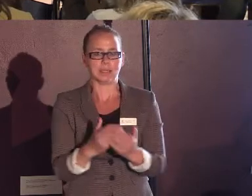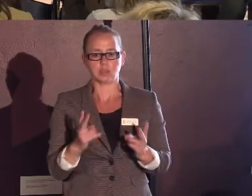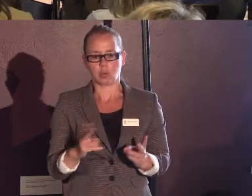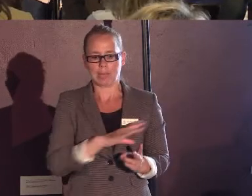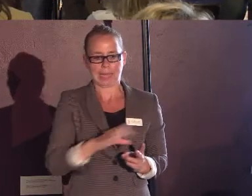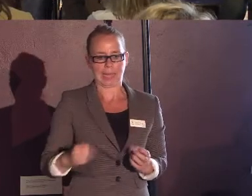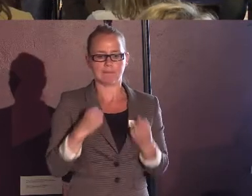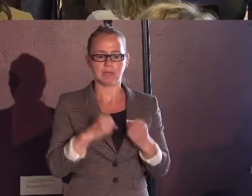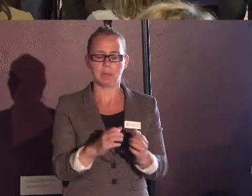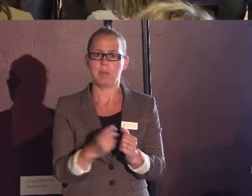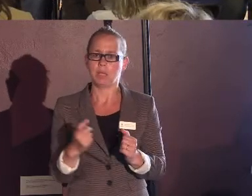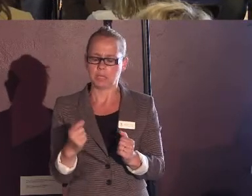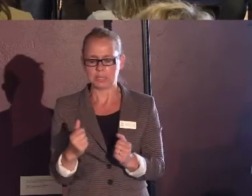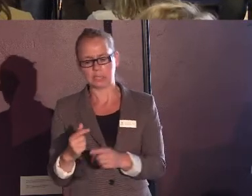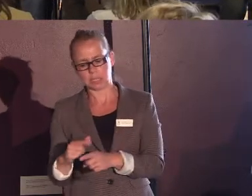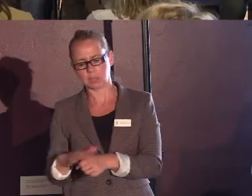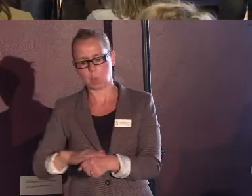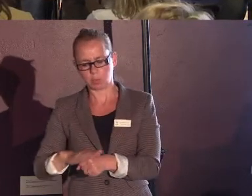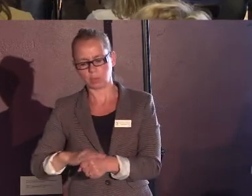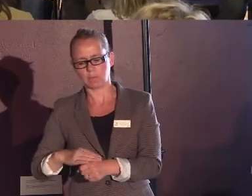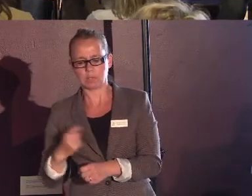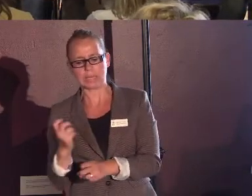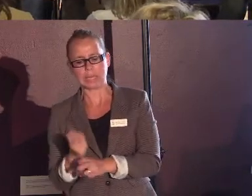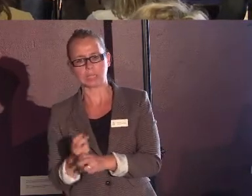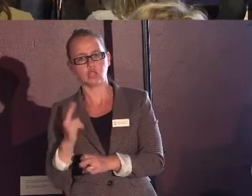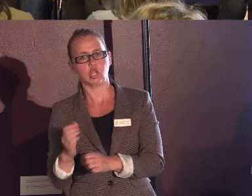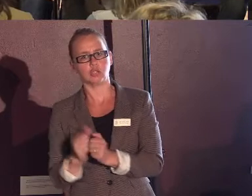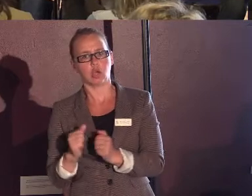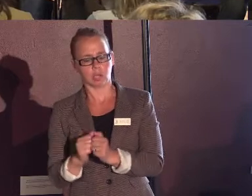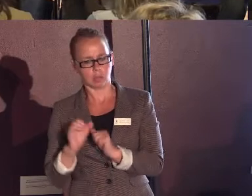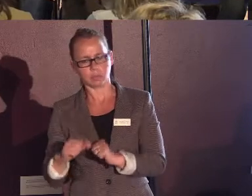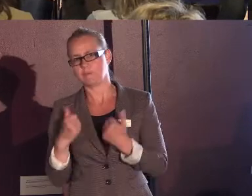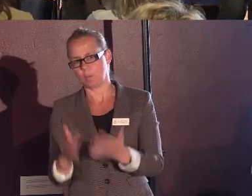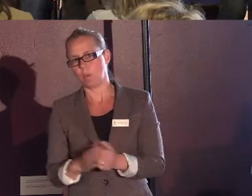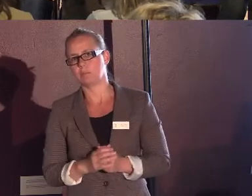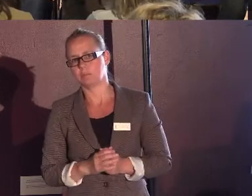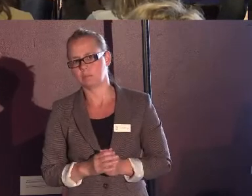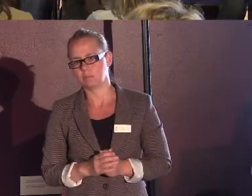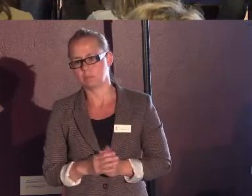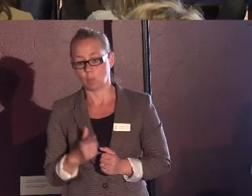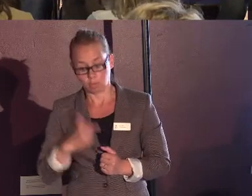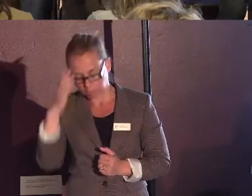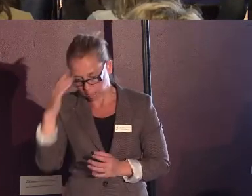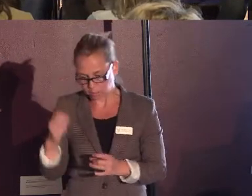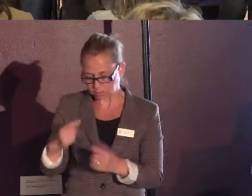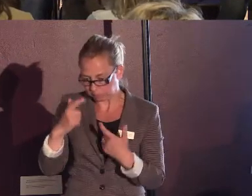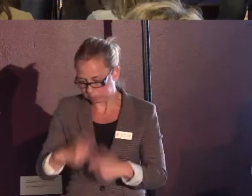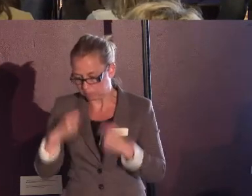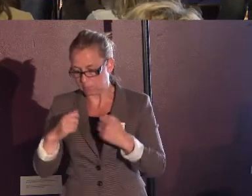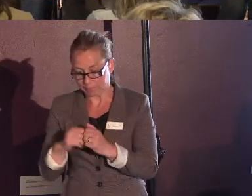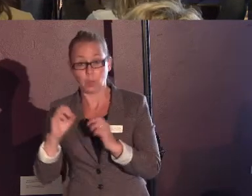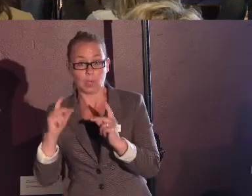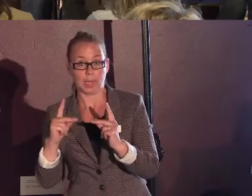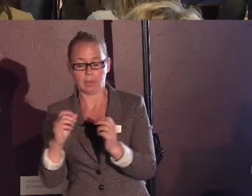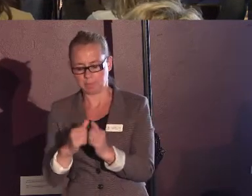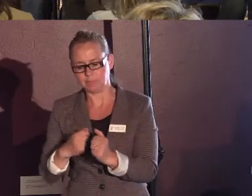i din verksamhet, men ha ett litet hörn här. Mm. Testar vi nya saker. Mm. Och vi kan tappa kontrollen helt. Mm. Och det är okej,